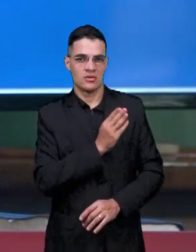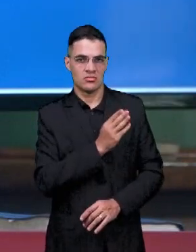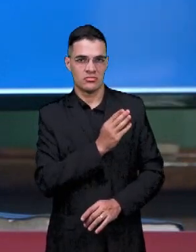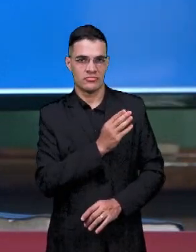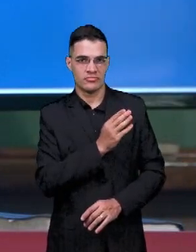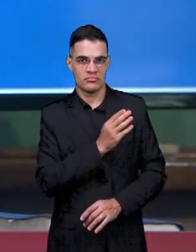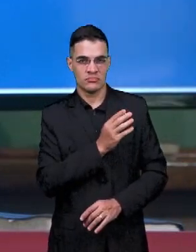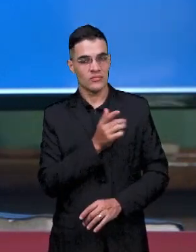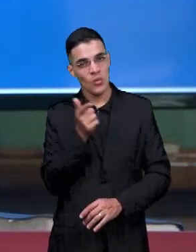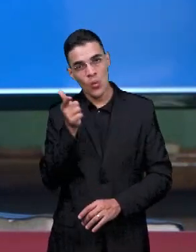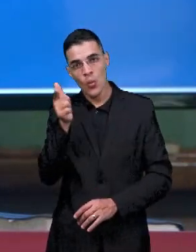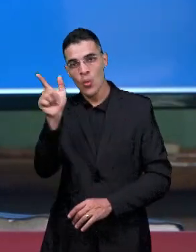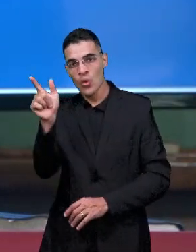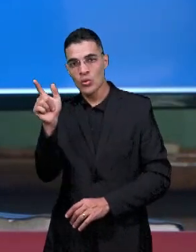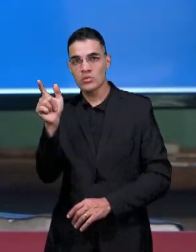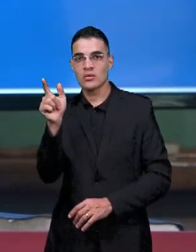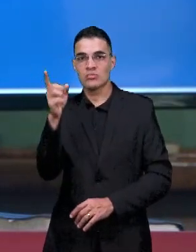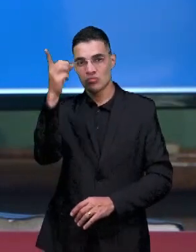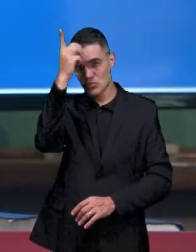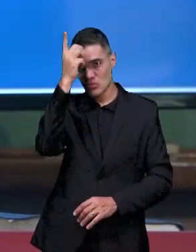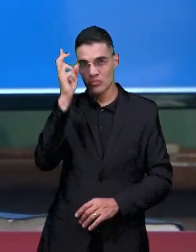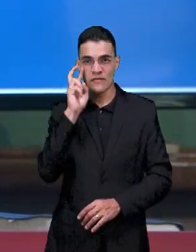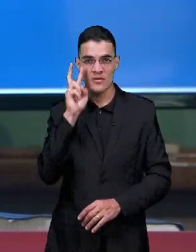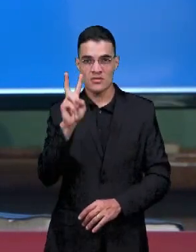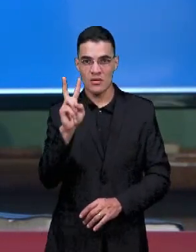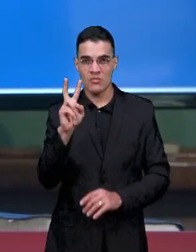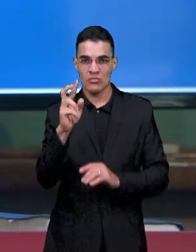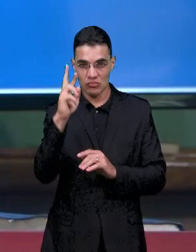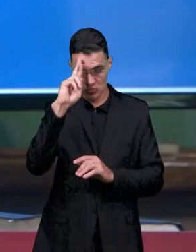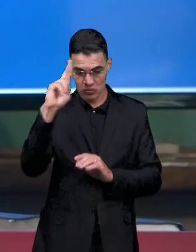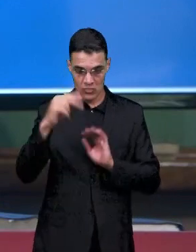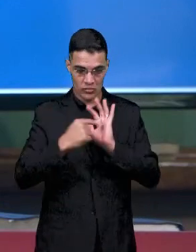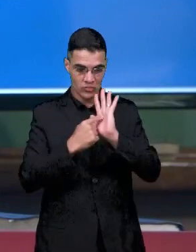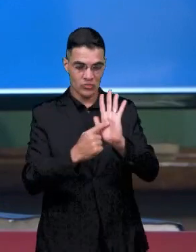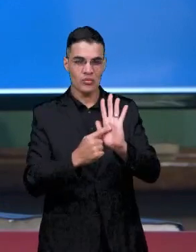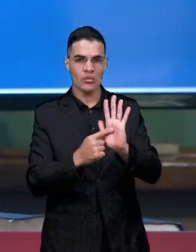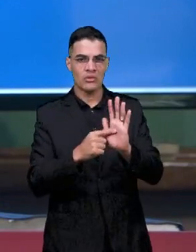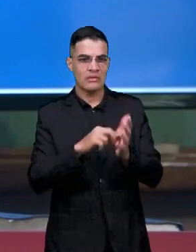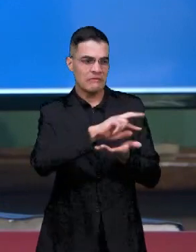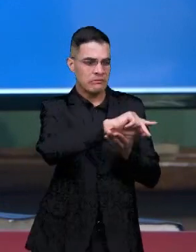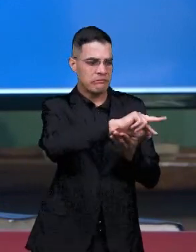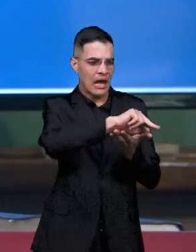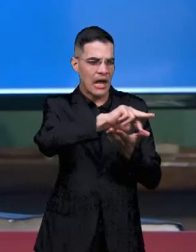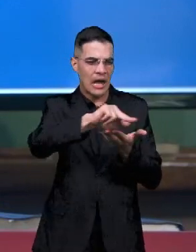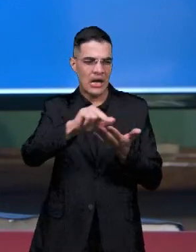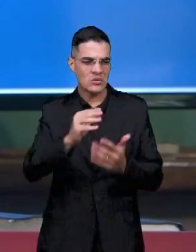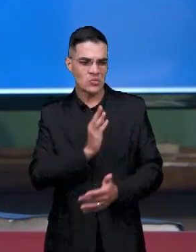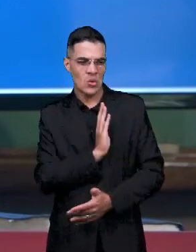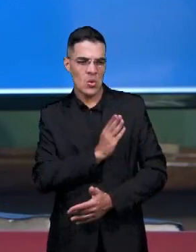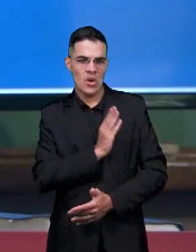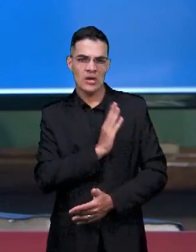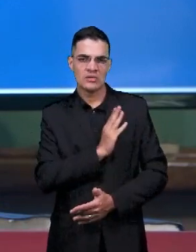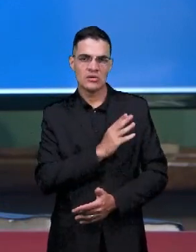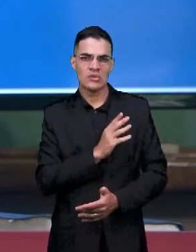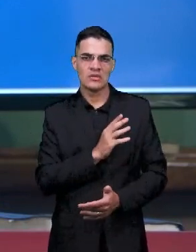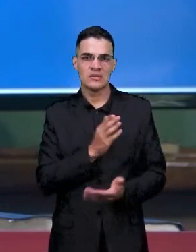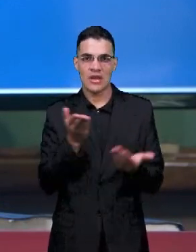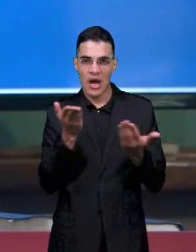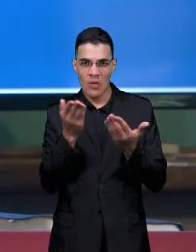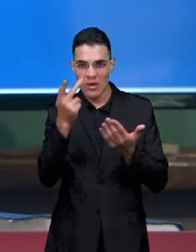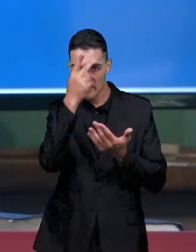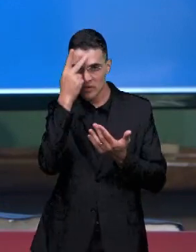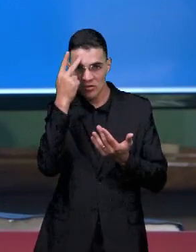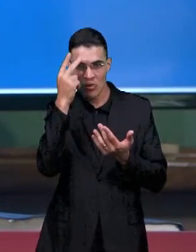В другом видении Господь показал, что множество сердец людей, которые участвуют в